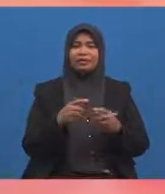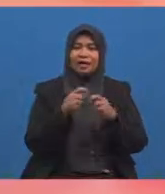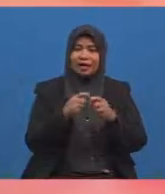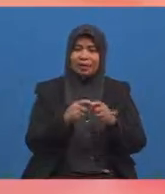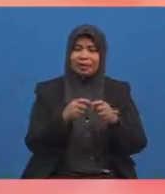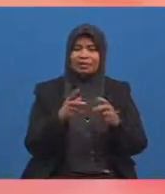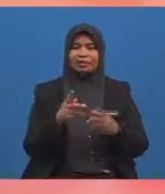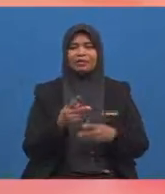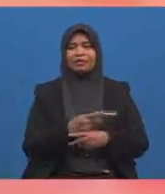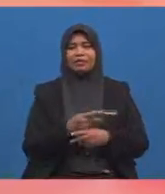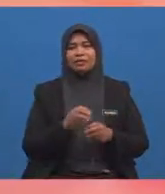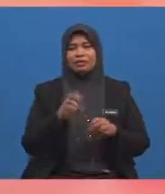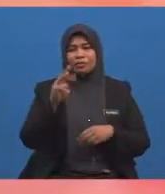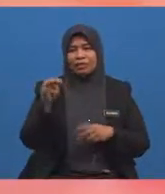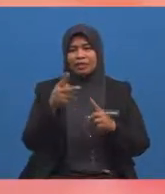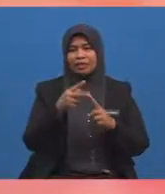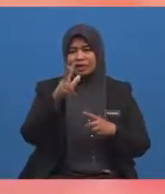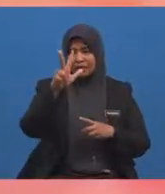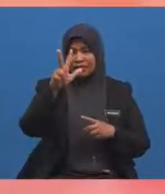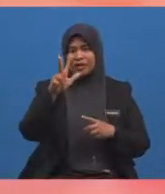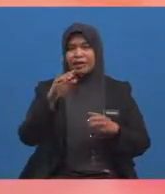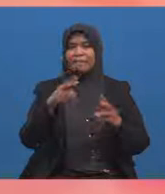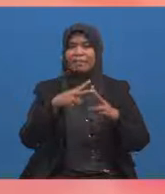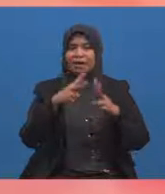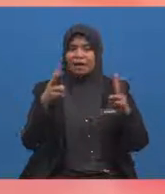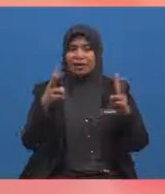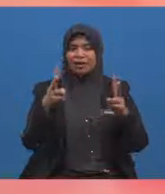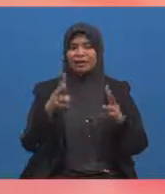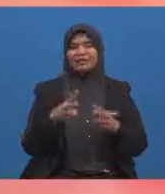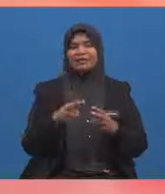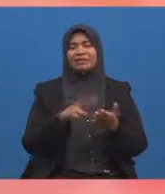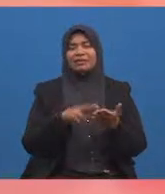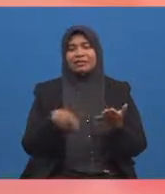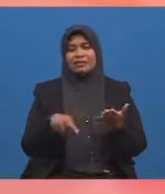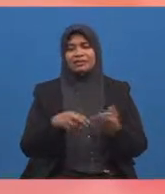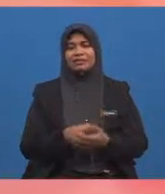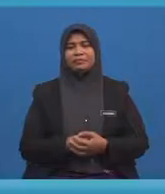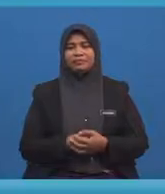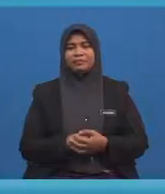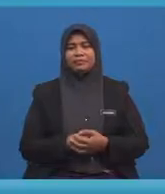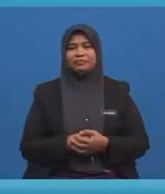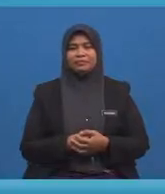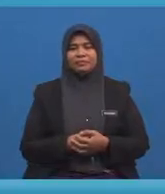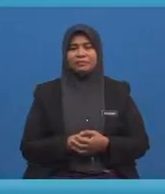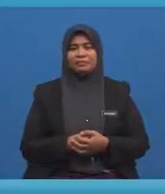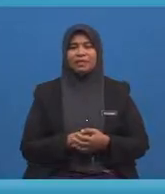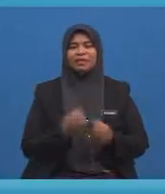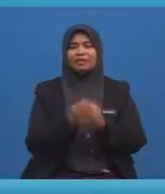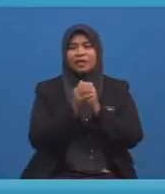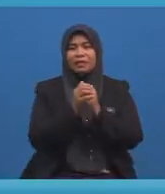sekali. Murid ketiga adalah paling rendah berbanding dengan yang lain. Wah,